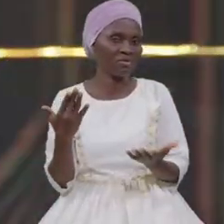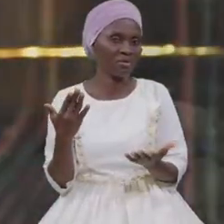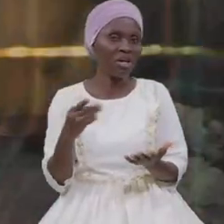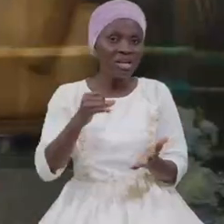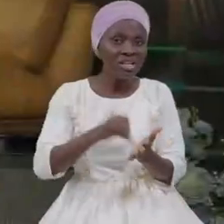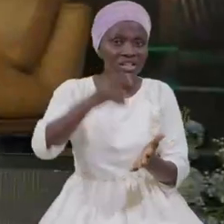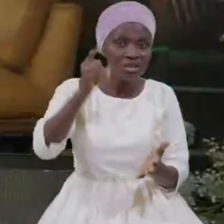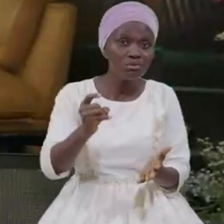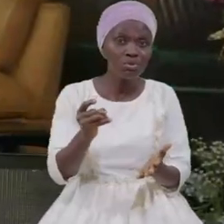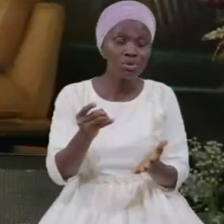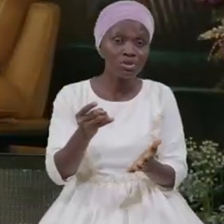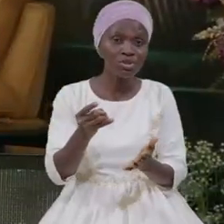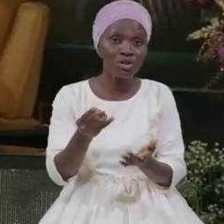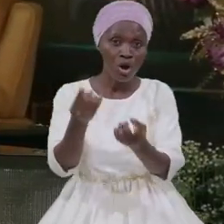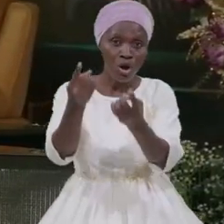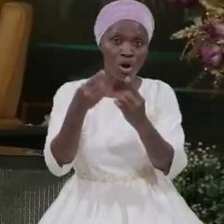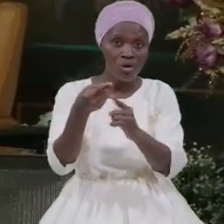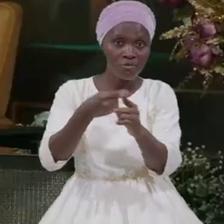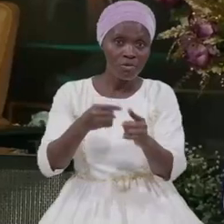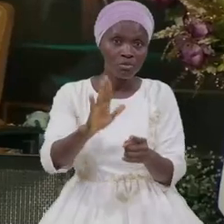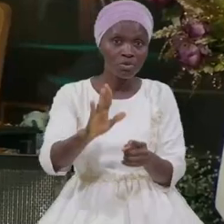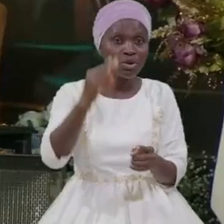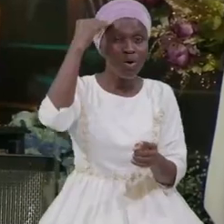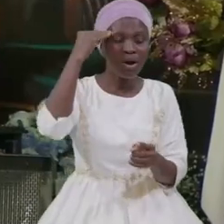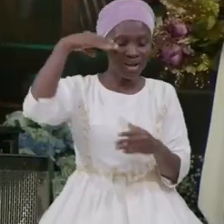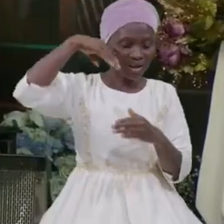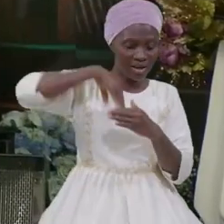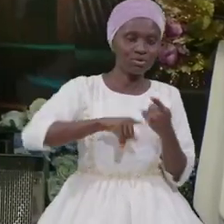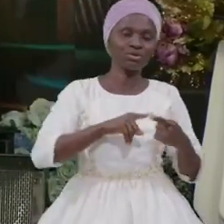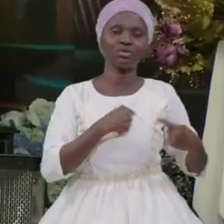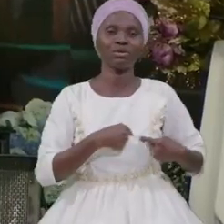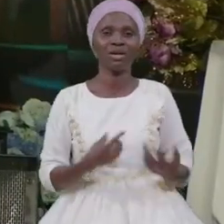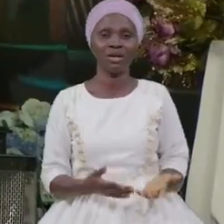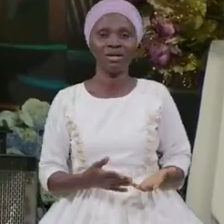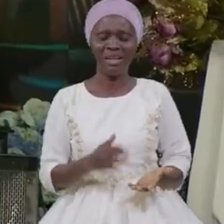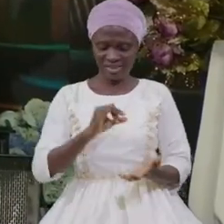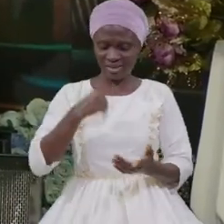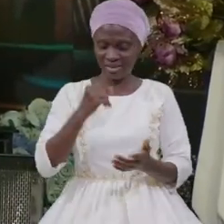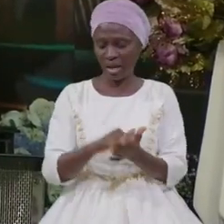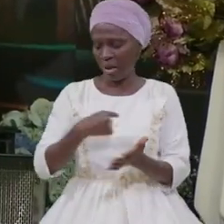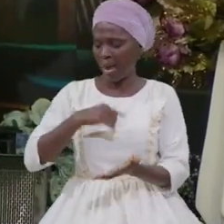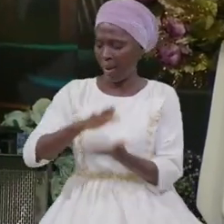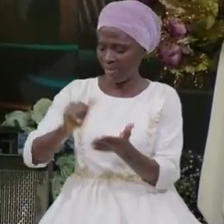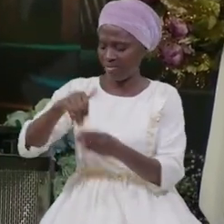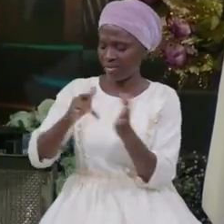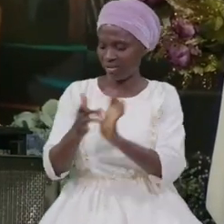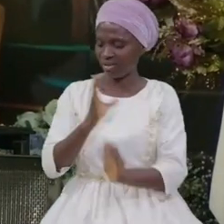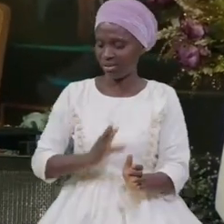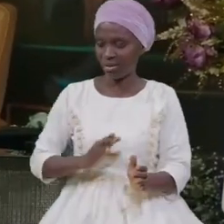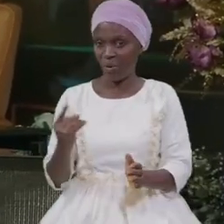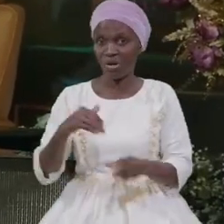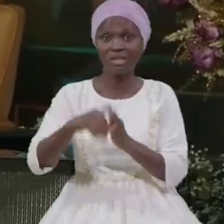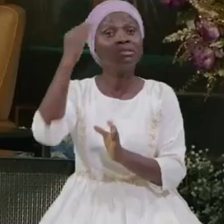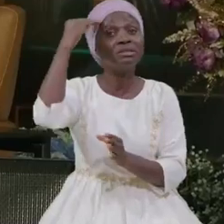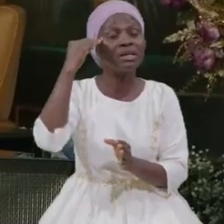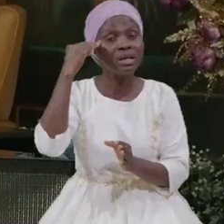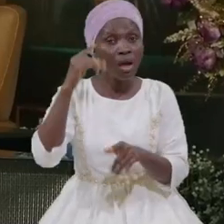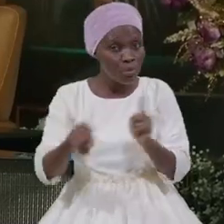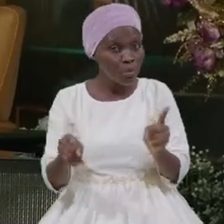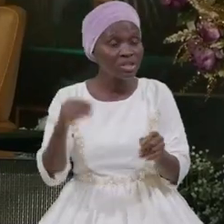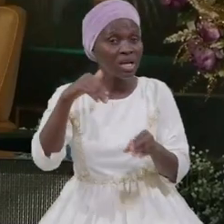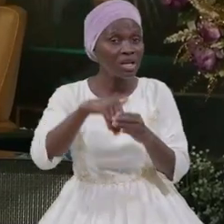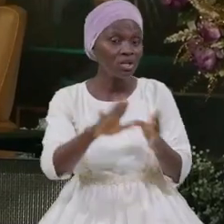Oui, je connais. Oh, je crois en Jésus. Oh, fils et filles de Dieu. Non, dans ta tête. Mais de ton cœur, tu crois